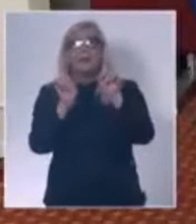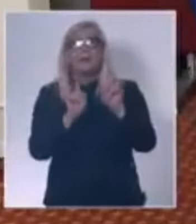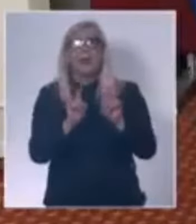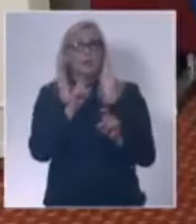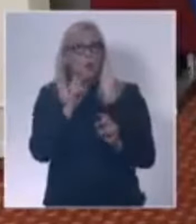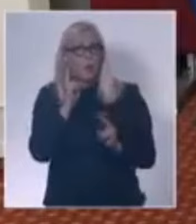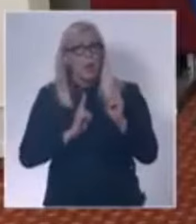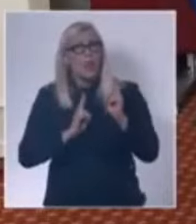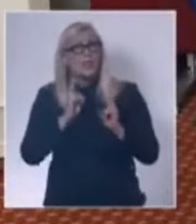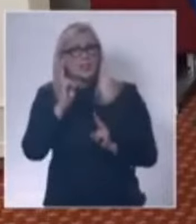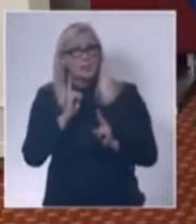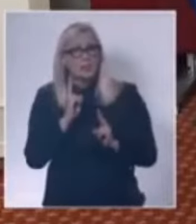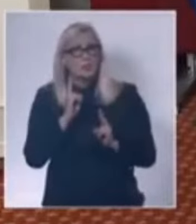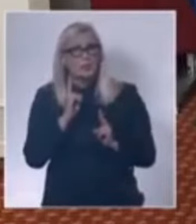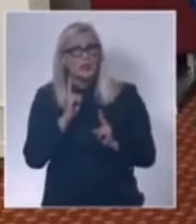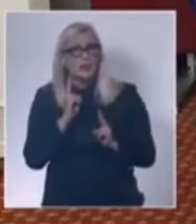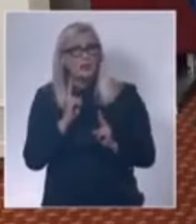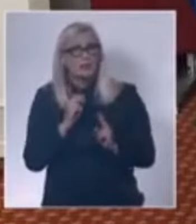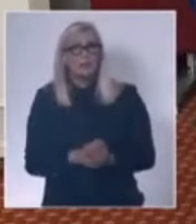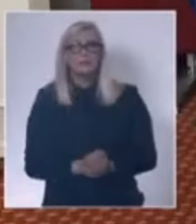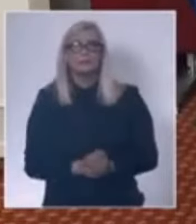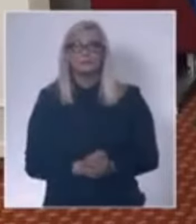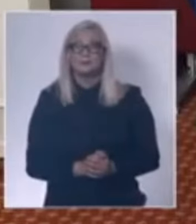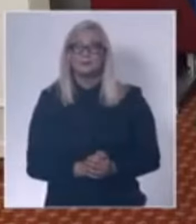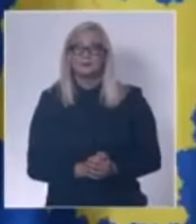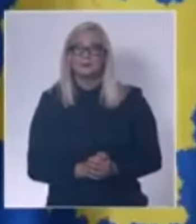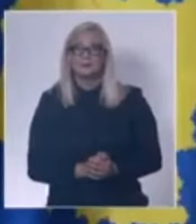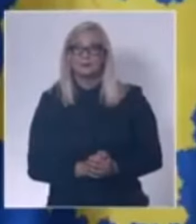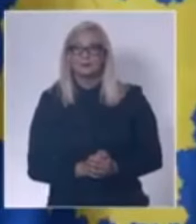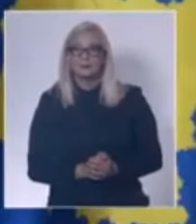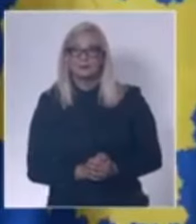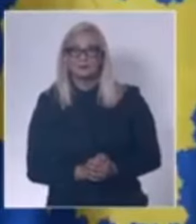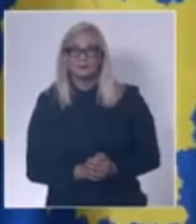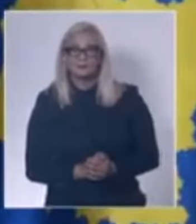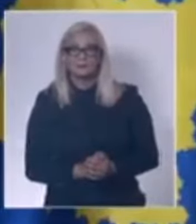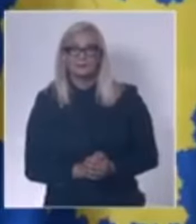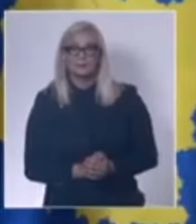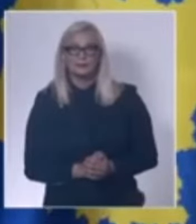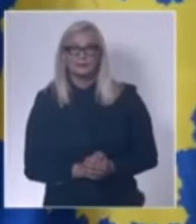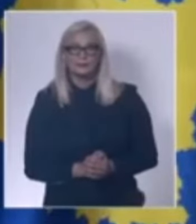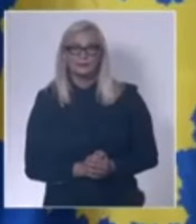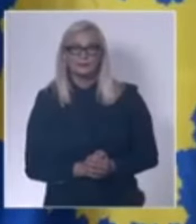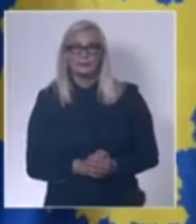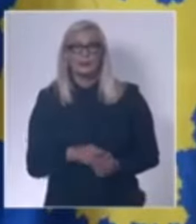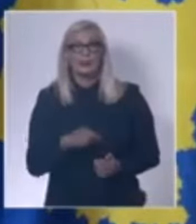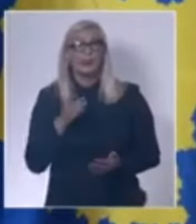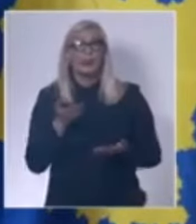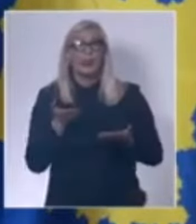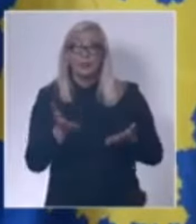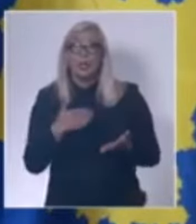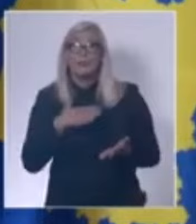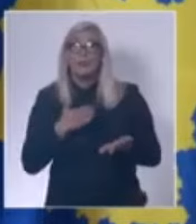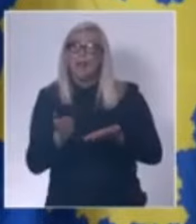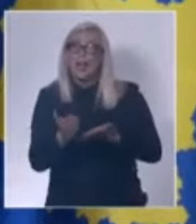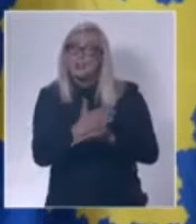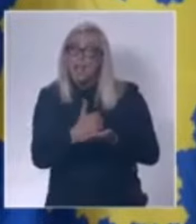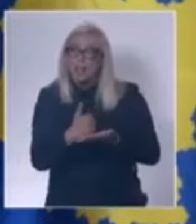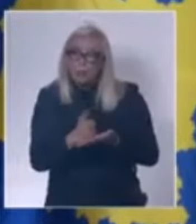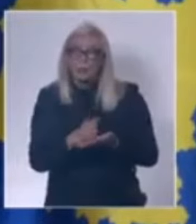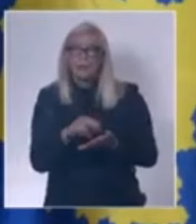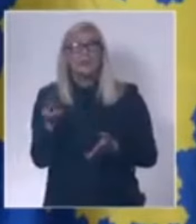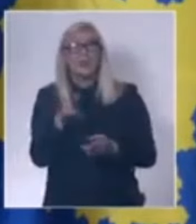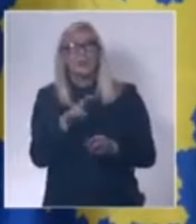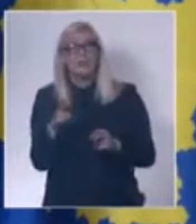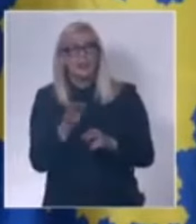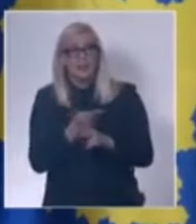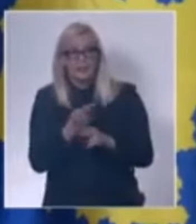U është pyetur për ndërhyrjen e antarit të sigurimit të kryetarit të kuvendit të Maqedonisë së Veriut, ai ka thënë se pas raportit zyrtar, askush nuk do të jetë mbi ligjin